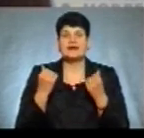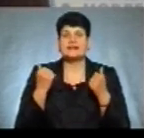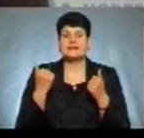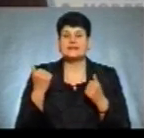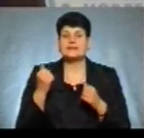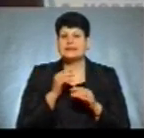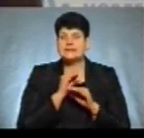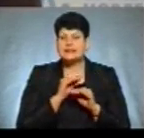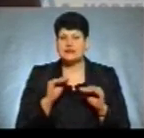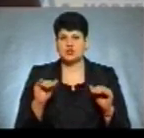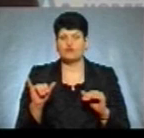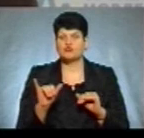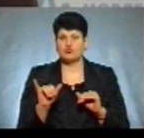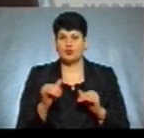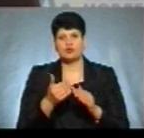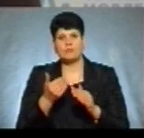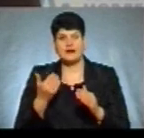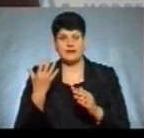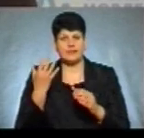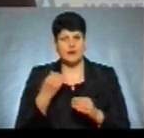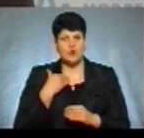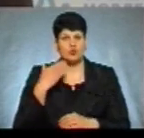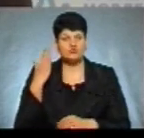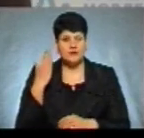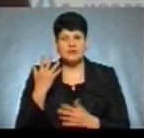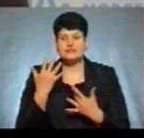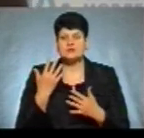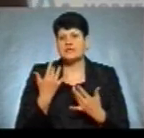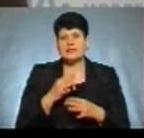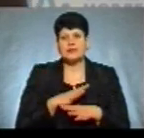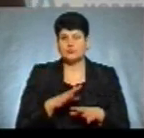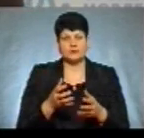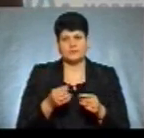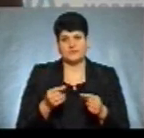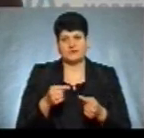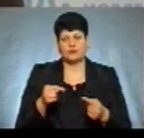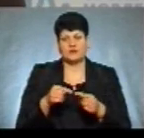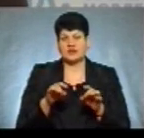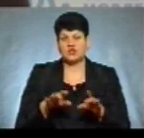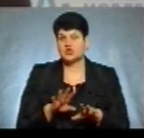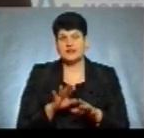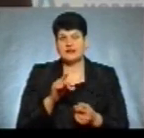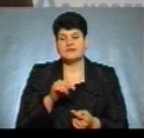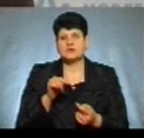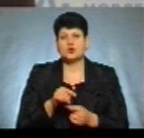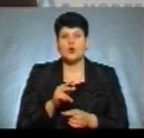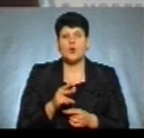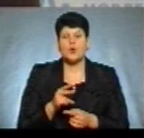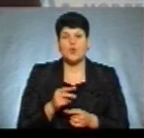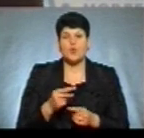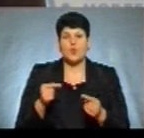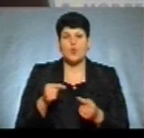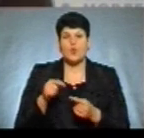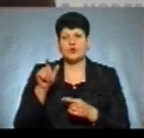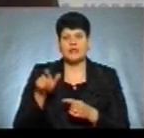суботу напередодні дня голосування, оскільки не було прийнято відповідне рішення і не визначено конкретно